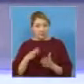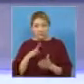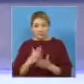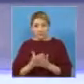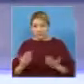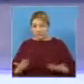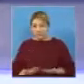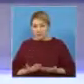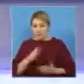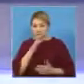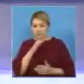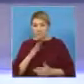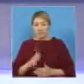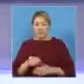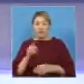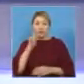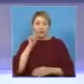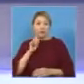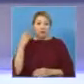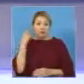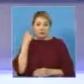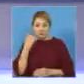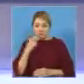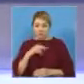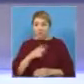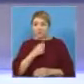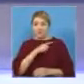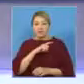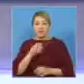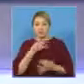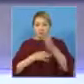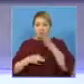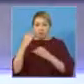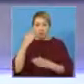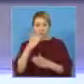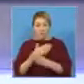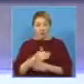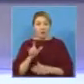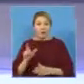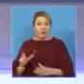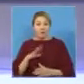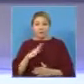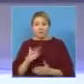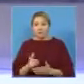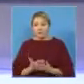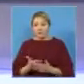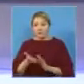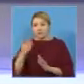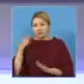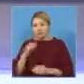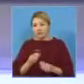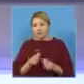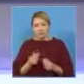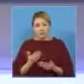обеспечение жителей своевременной, доступной, качественной медицинской и лекарственной помощи. Людям стали доступны услуги, которые раньше были